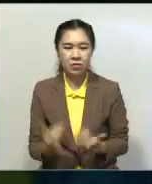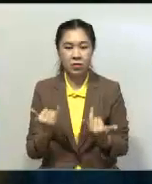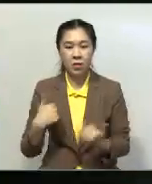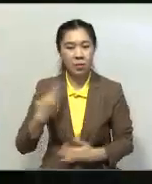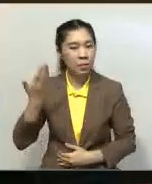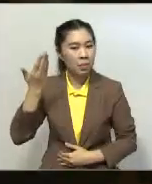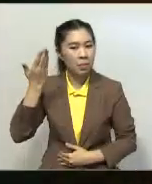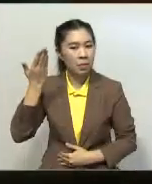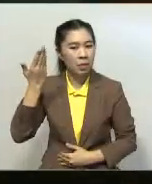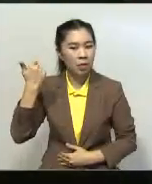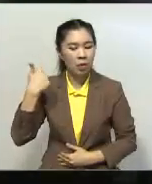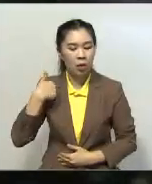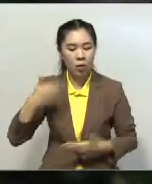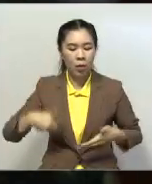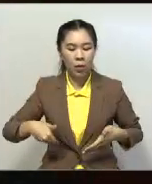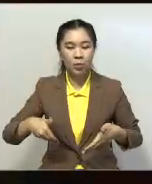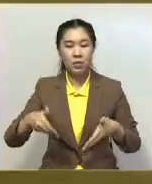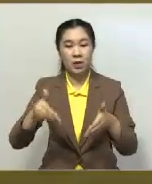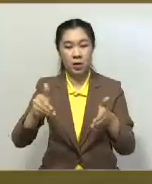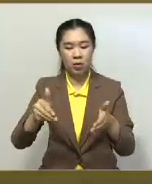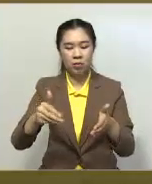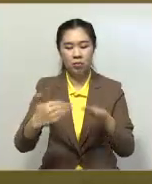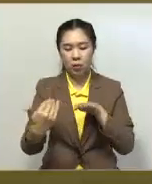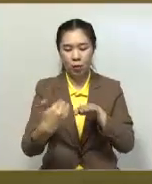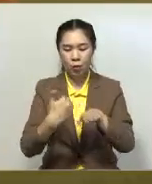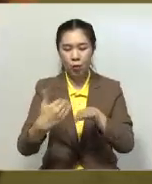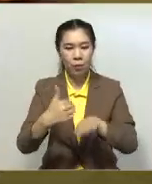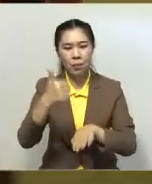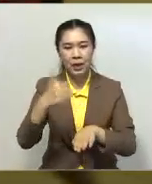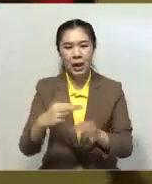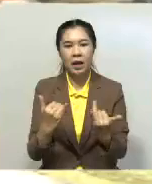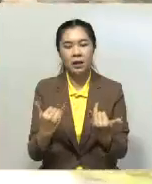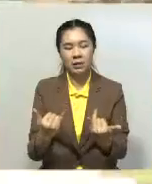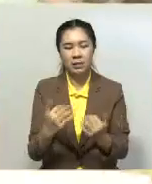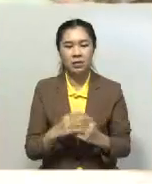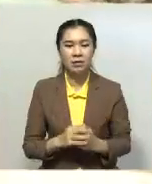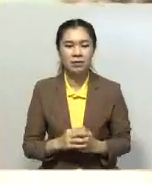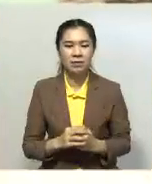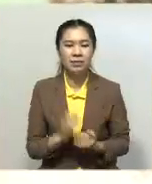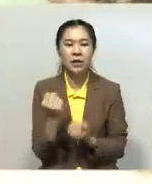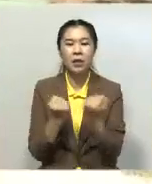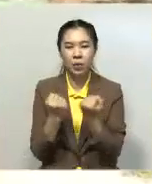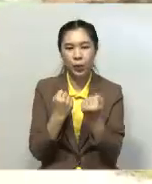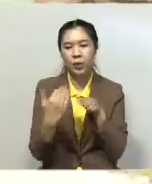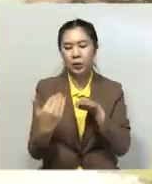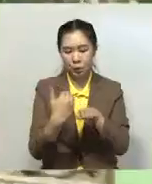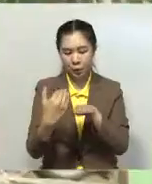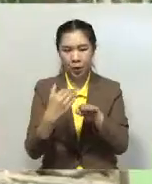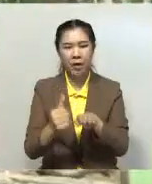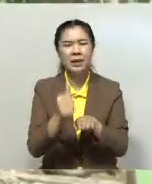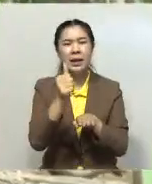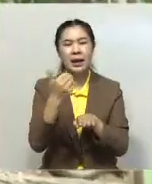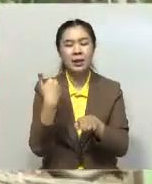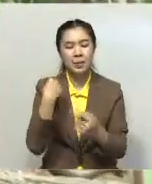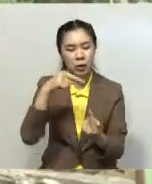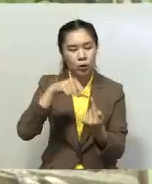มที่เป็นพื้นที่ตัดขาดถนนจากดินโคลนที่เข้ามาปิดกั้นนะคะหลายพื้นที่ก็ยัง ตอนนี้สามารถที่จะสัญจรได้แล้วค่ะมีเพียงบาง